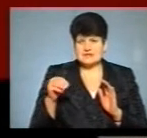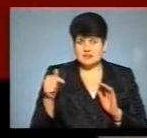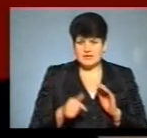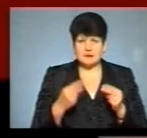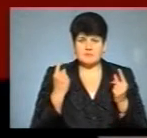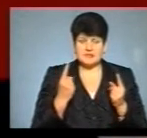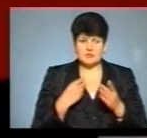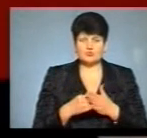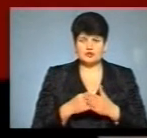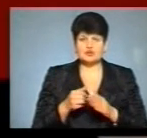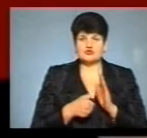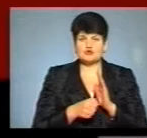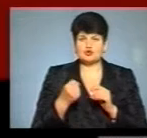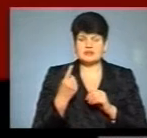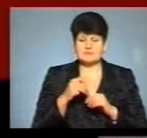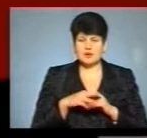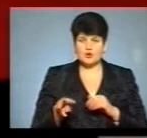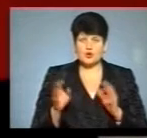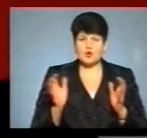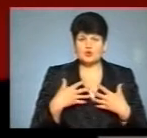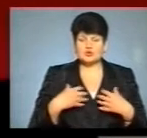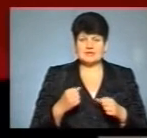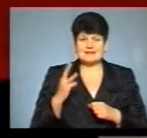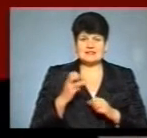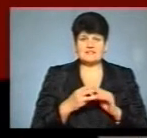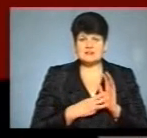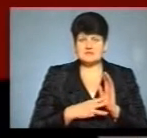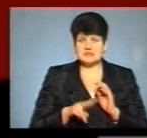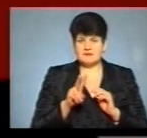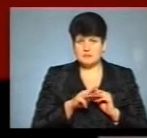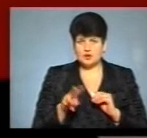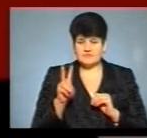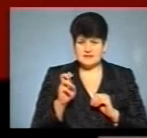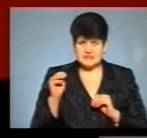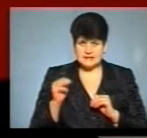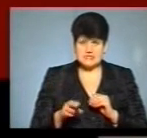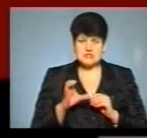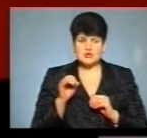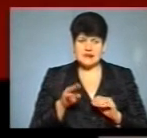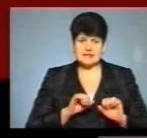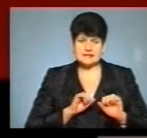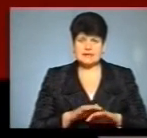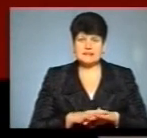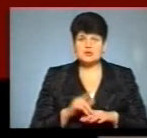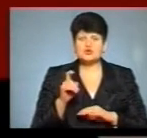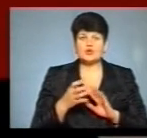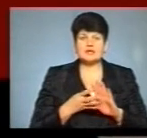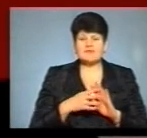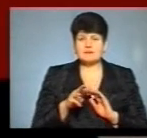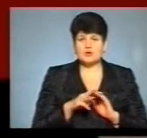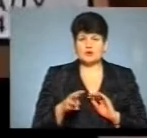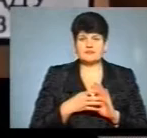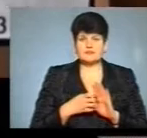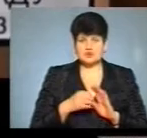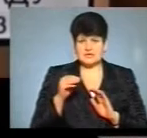– 611 мільйонів, охорона здоров'я – 382 мільйони 200 тисяч та соціальний захист населення – 109 мільйонів 900